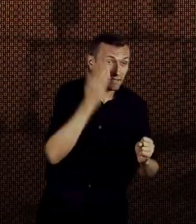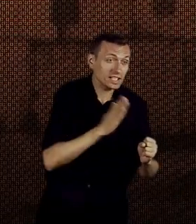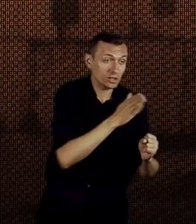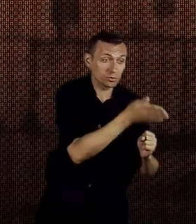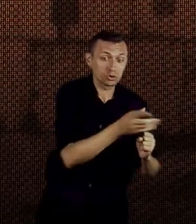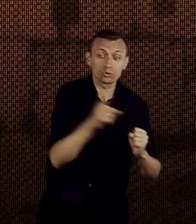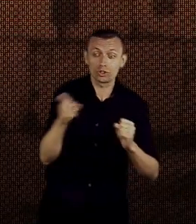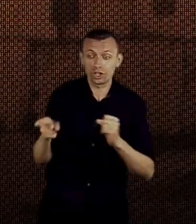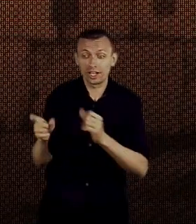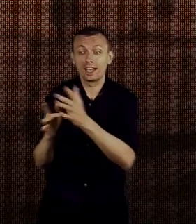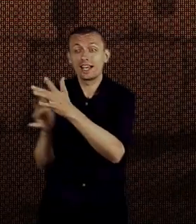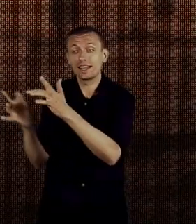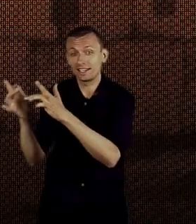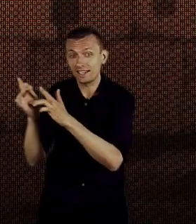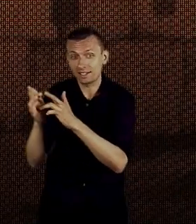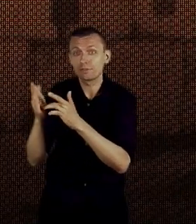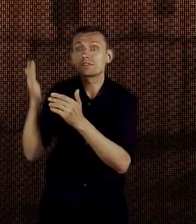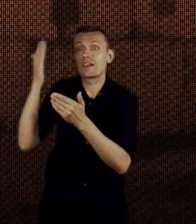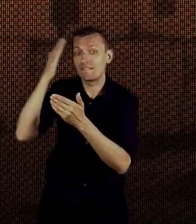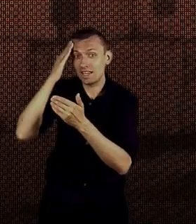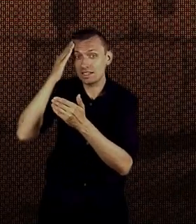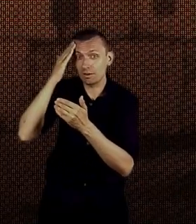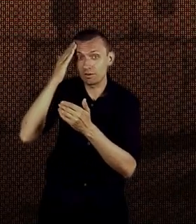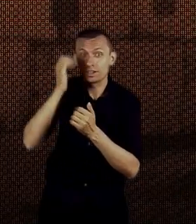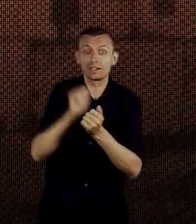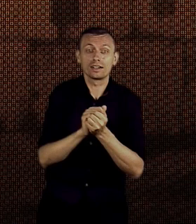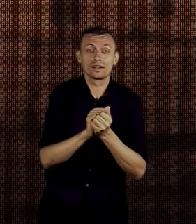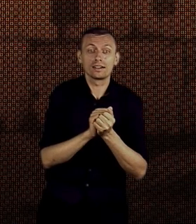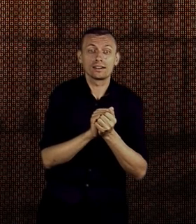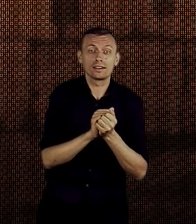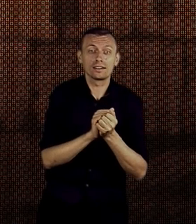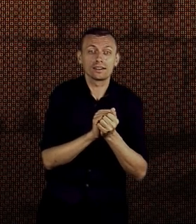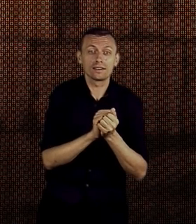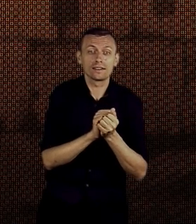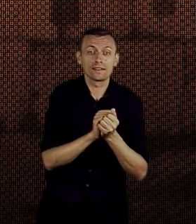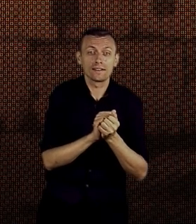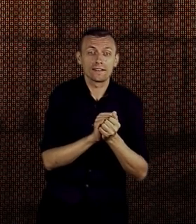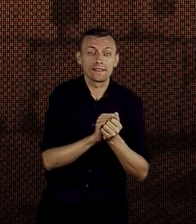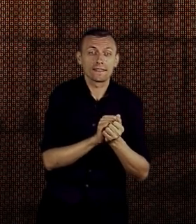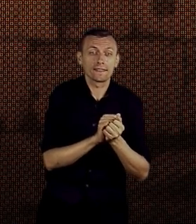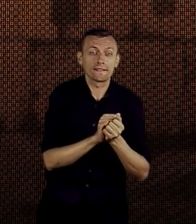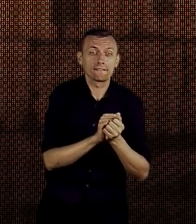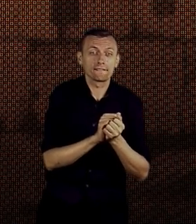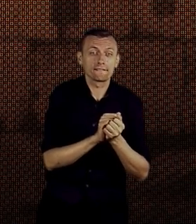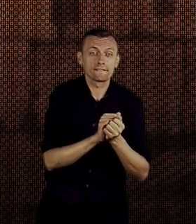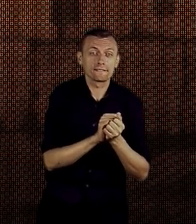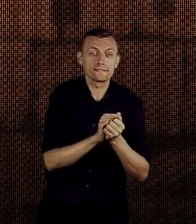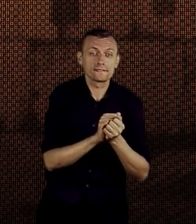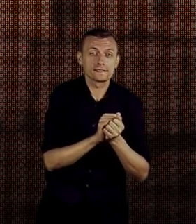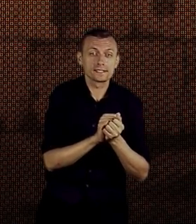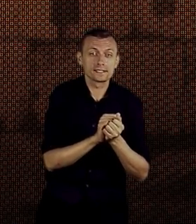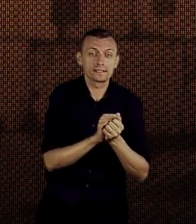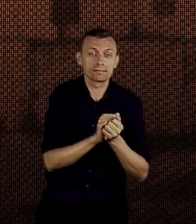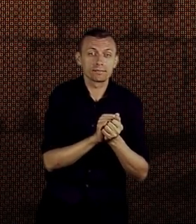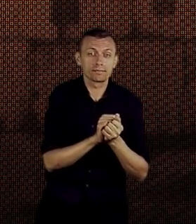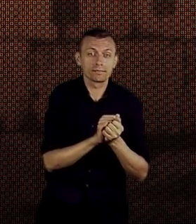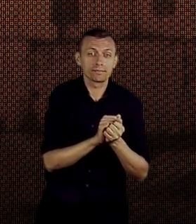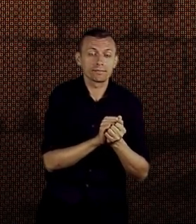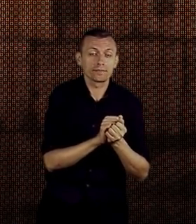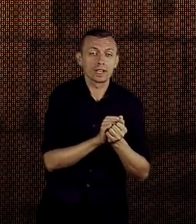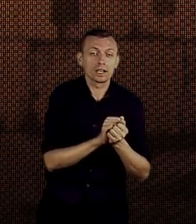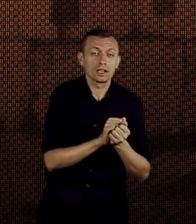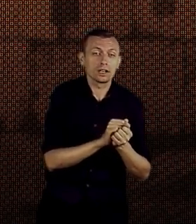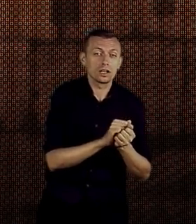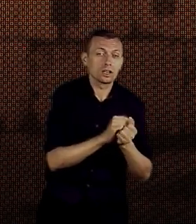krzyża. Abraham był gotów skazać na śmierć swojego syna. Wolą Ojca Niebiańskiego było, aby jego